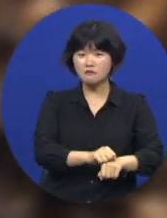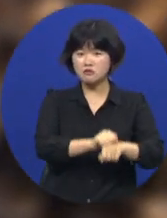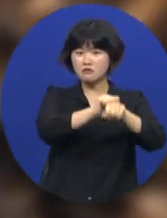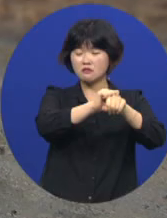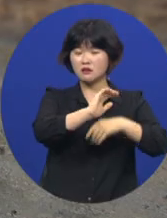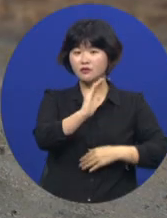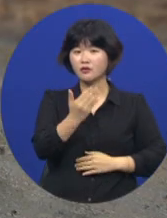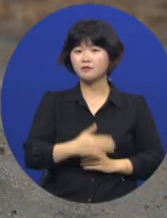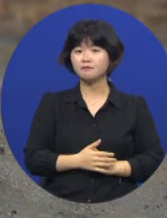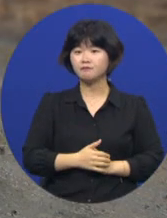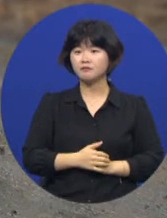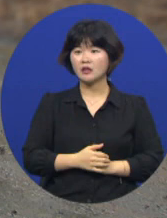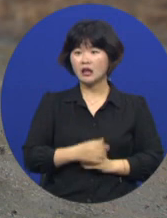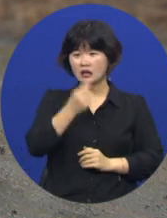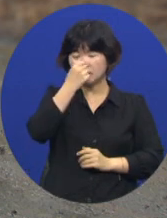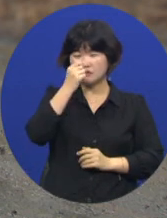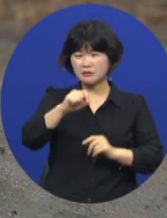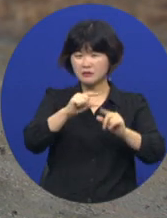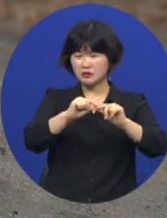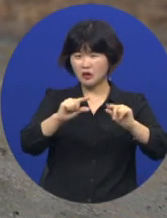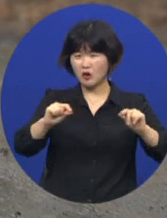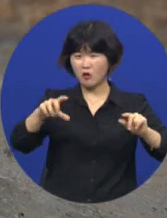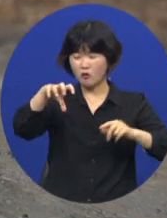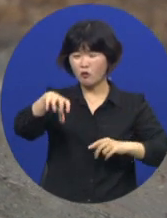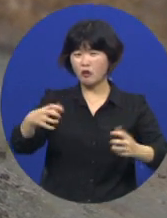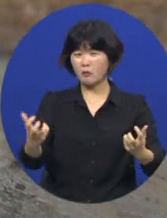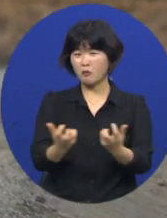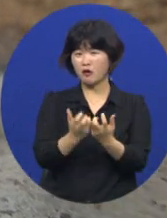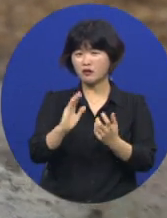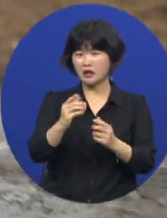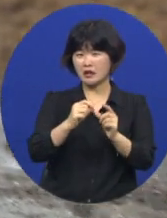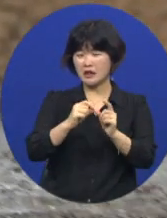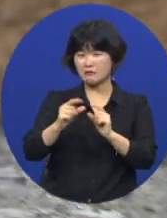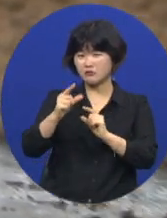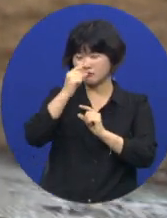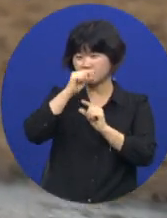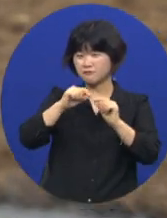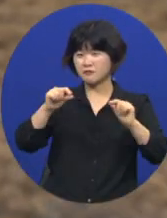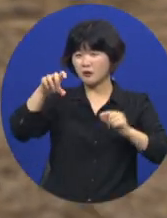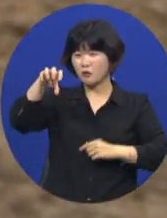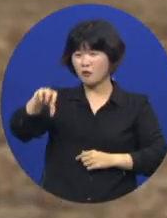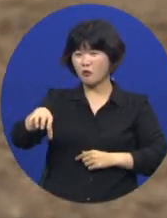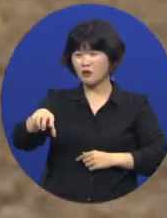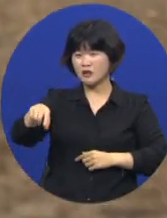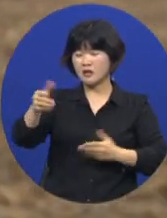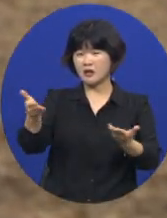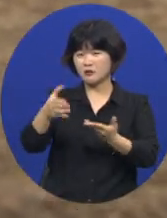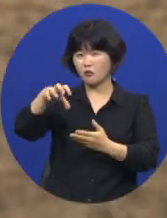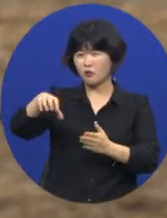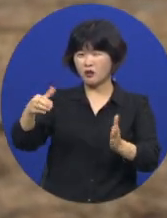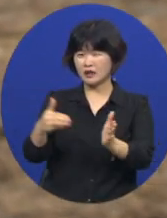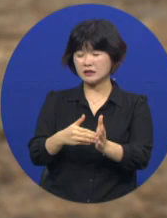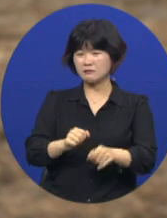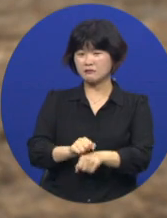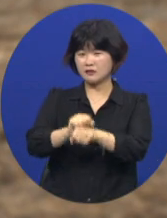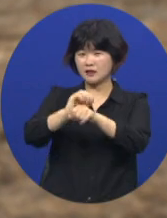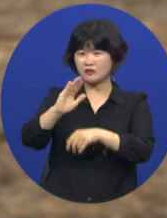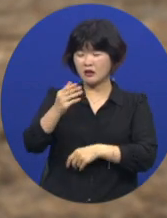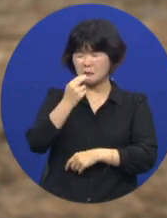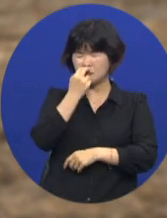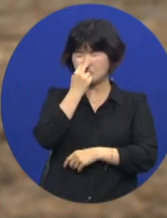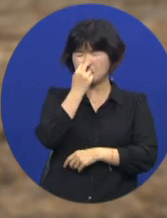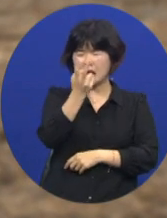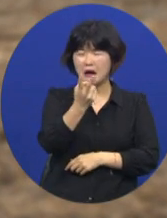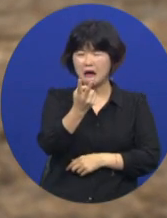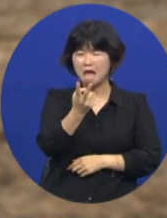겁니다. 음식물 쓰레기 저장고가 포화돼 일부 음식물 쓰레기가 이곳 작업장까지 쌓이면서 코를